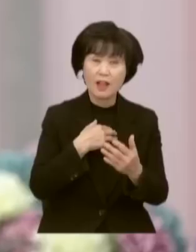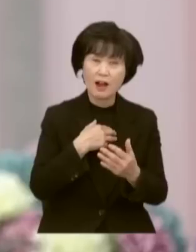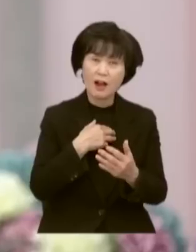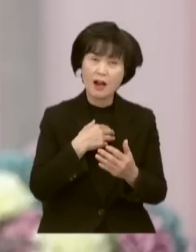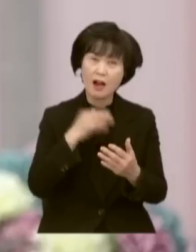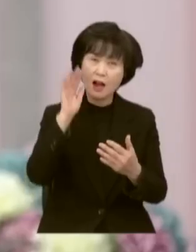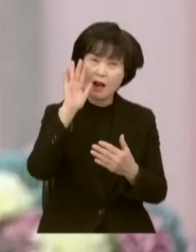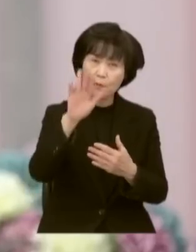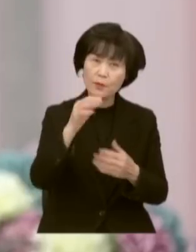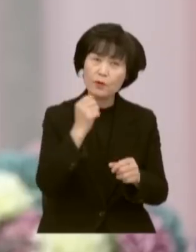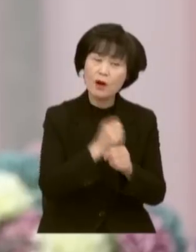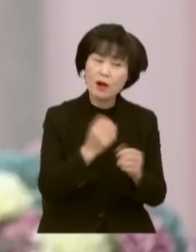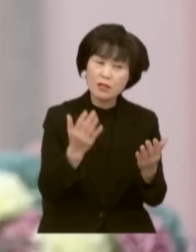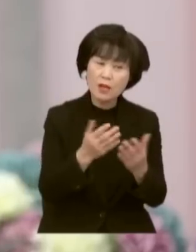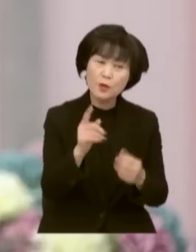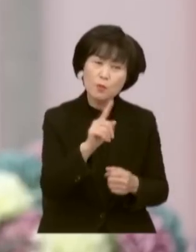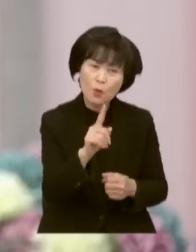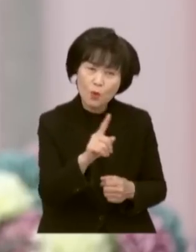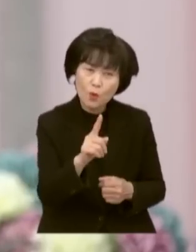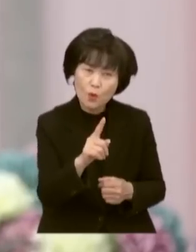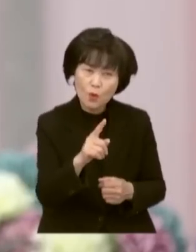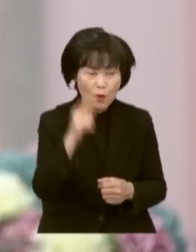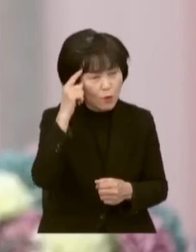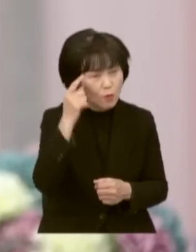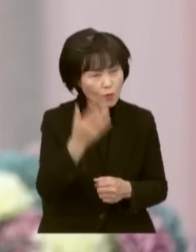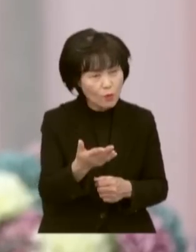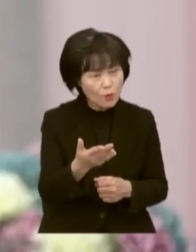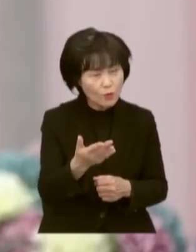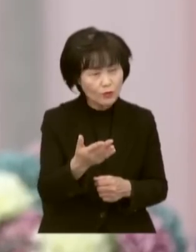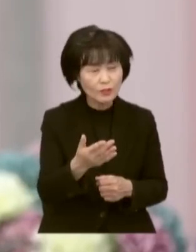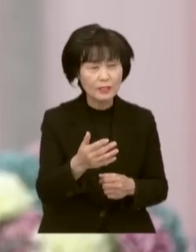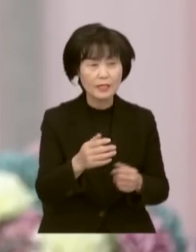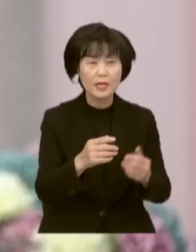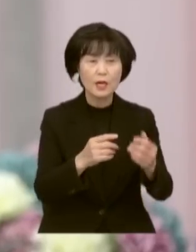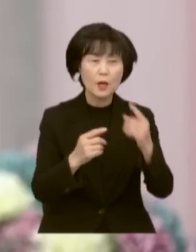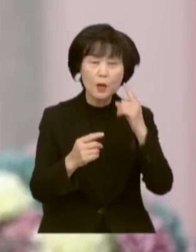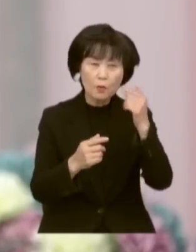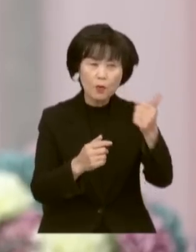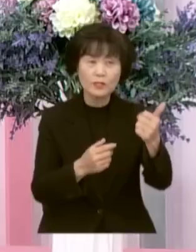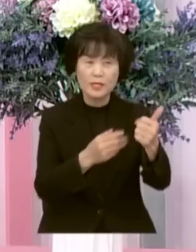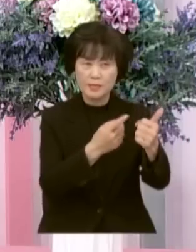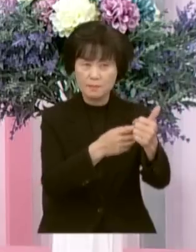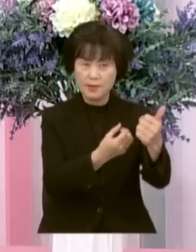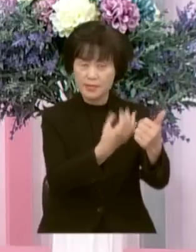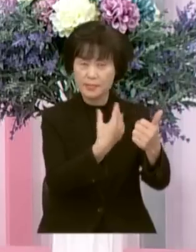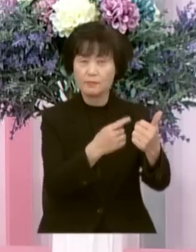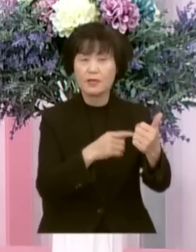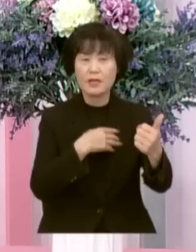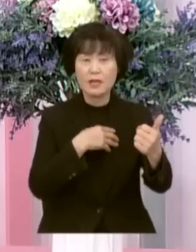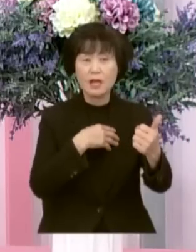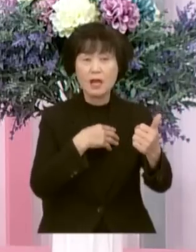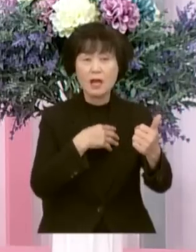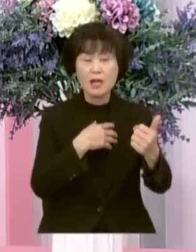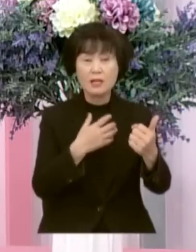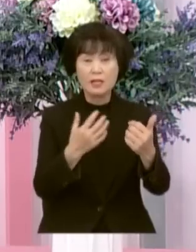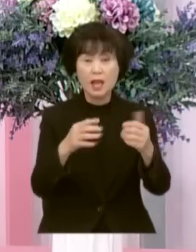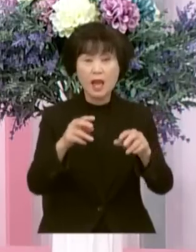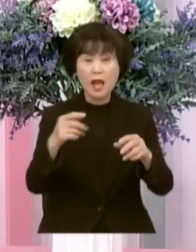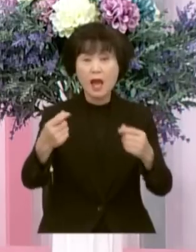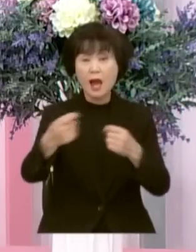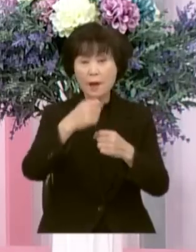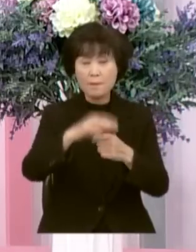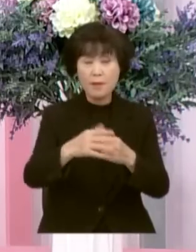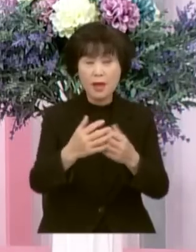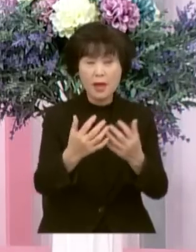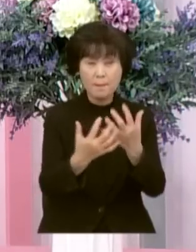제가 이제 뭘 해야 되죠? 이렇게 질문을 했어요. 그랬더니 한옥 목사님께서 제 앞에 많은 사람들이 앉아